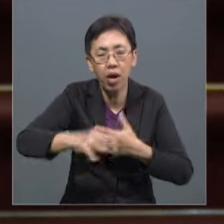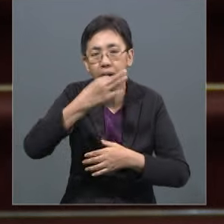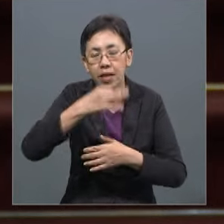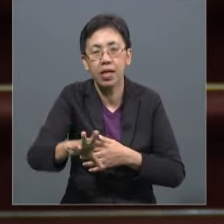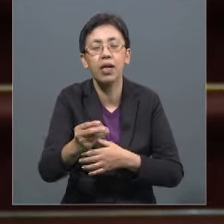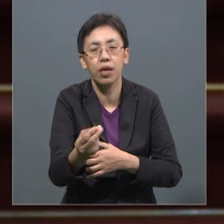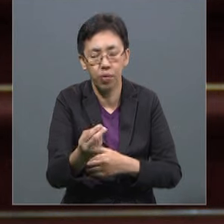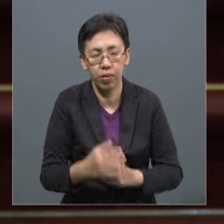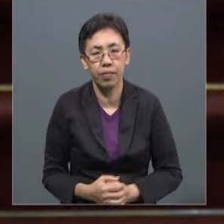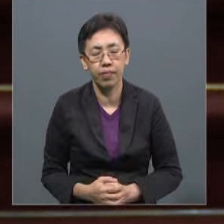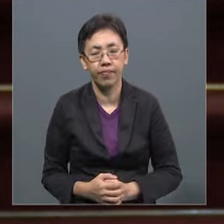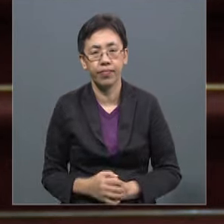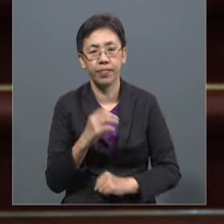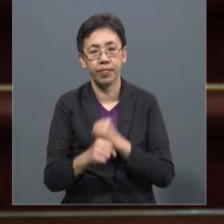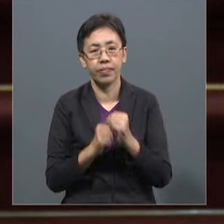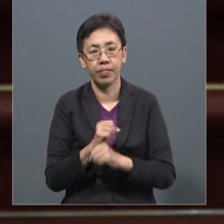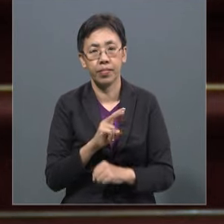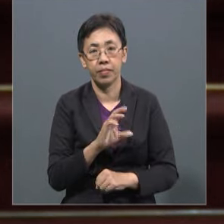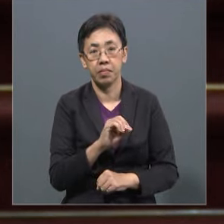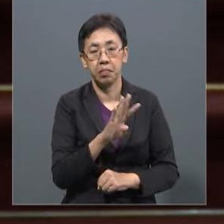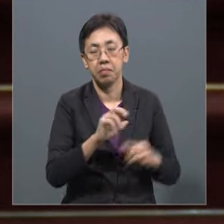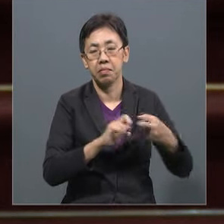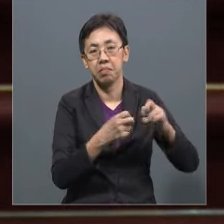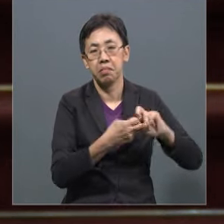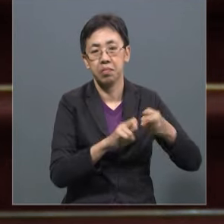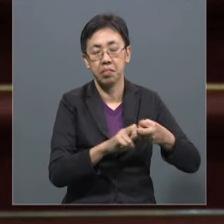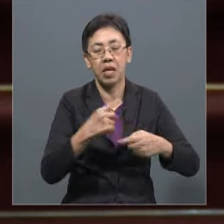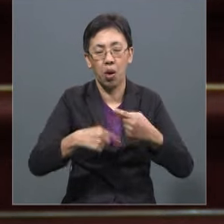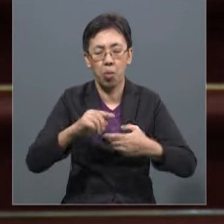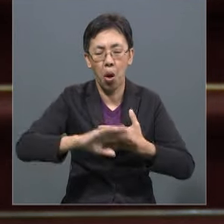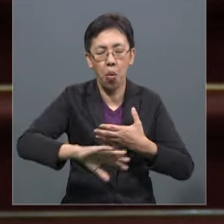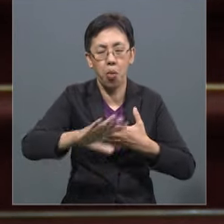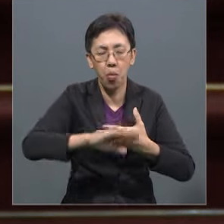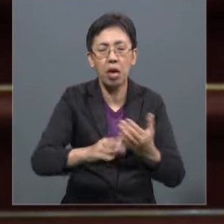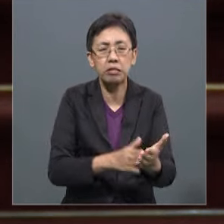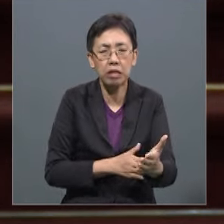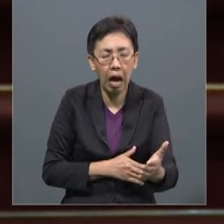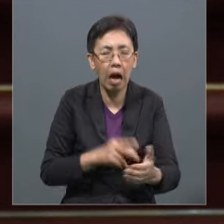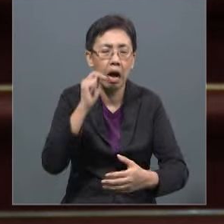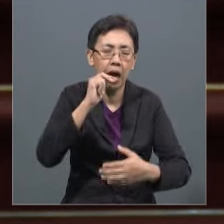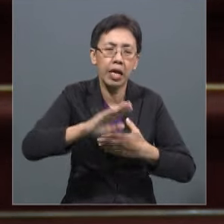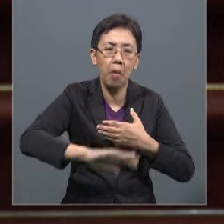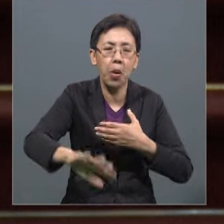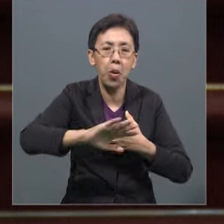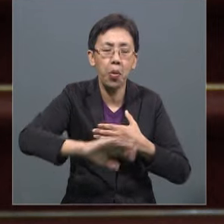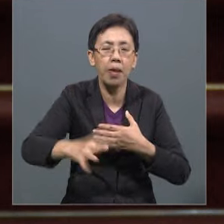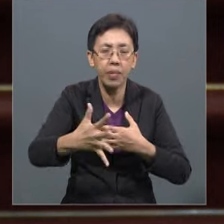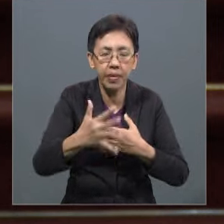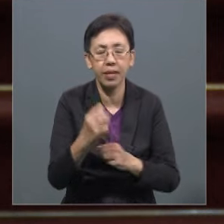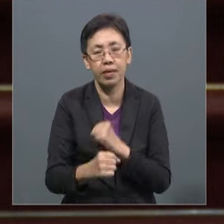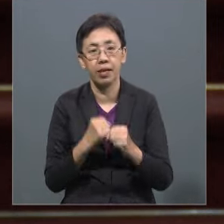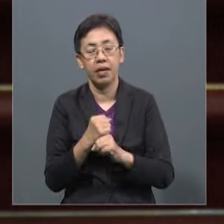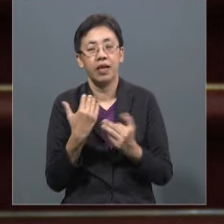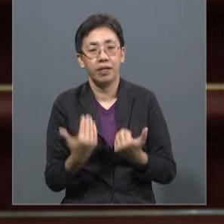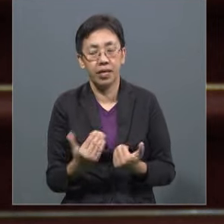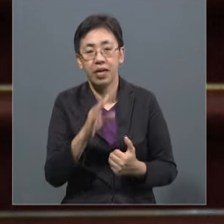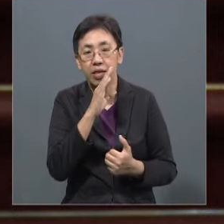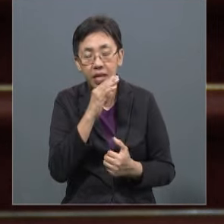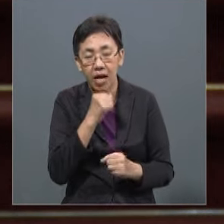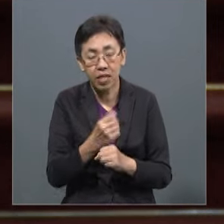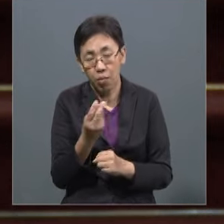ซึ่งอันนี้เมื่อปี54เรามีปัญหาเรื่องดันน้ำออกช้าดันไม่ได้ไม่ระบายน้ำแต่เชื่อว่าปีนี้เนี่ยถ้าเรา